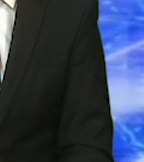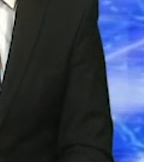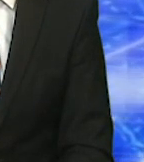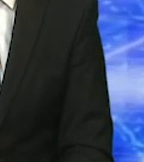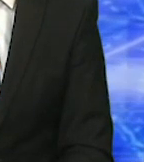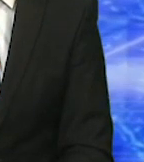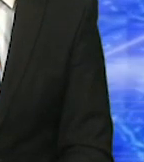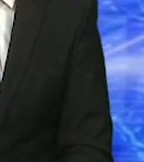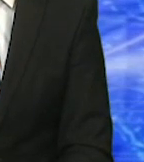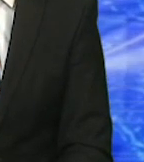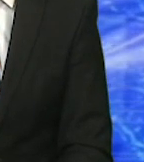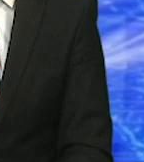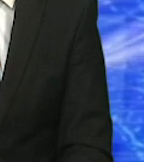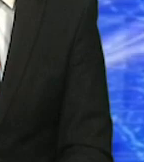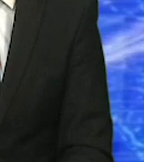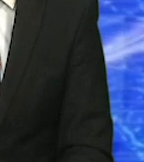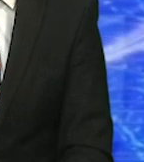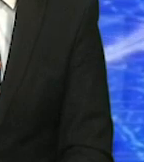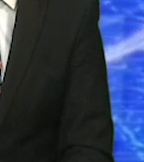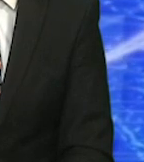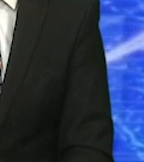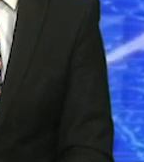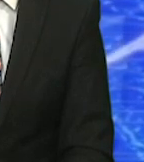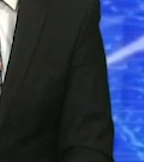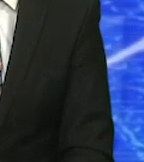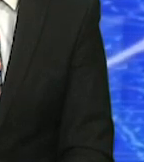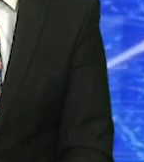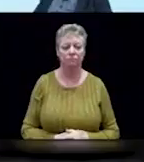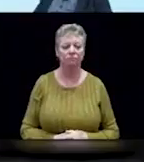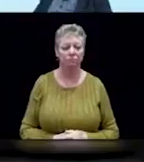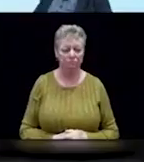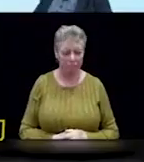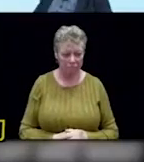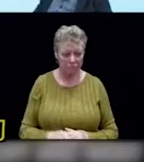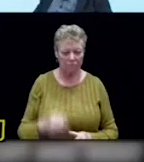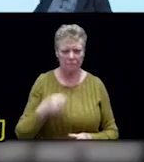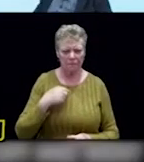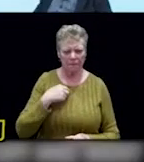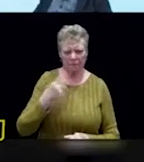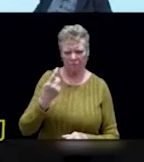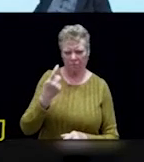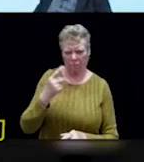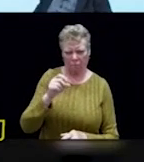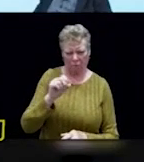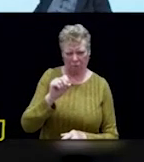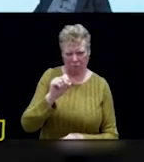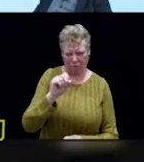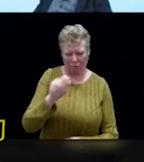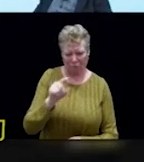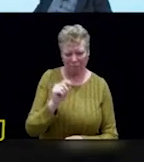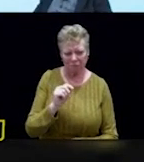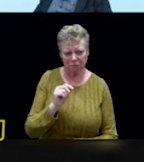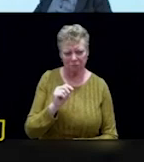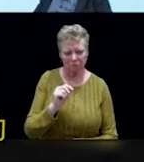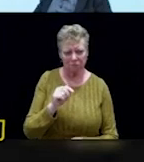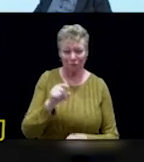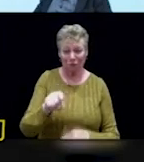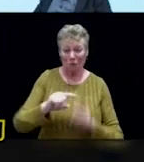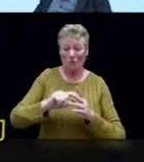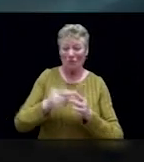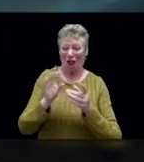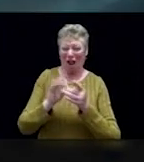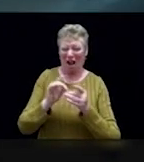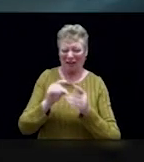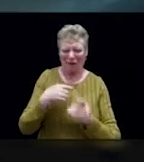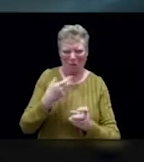應對情況，提出改善的建議。陳敏娜報導。 斯高沙省2020年四月造成22人喪生